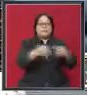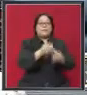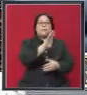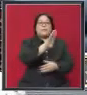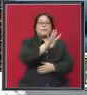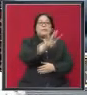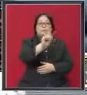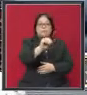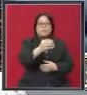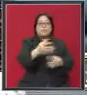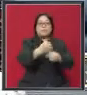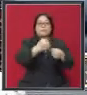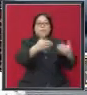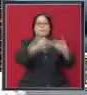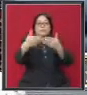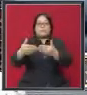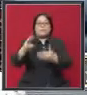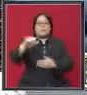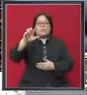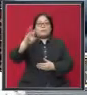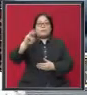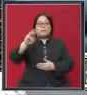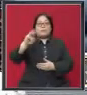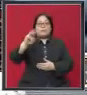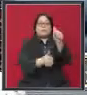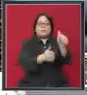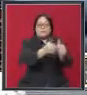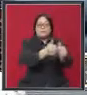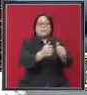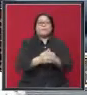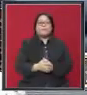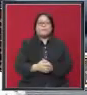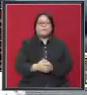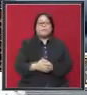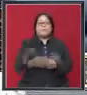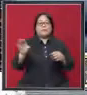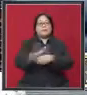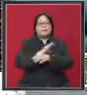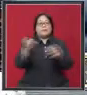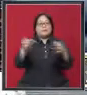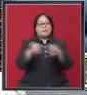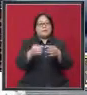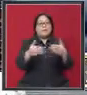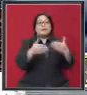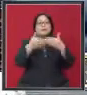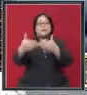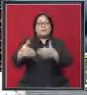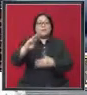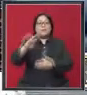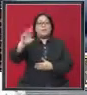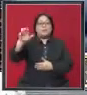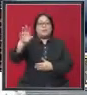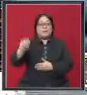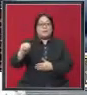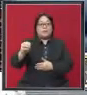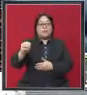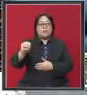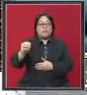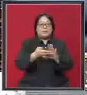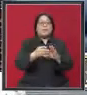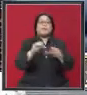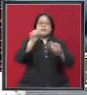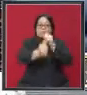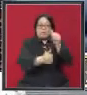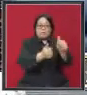Golongan B40 mendapat lanjutan moratorium bank secara automatik. Golongan peniaga kecil mendapat lanjutan moratorium bank pun